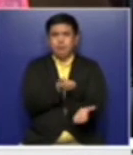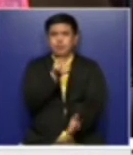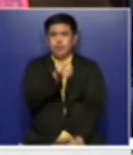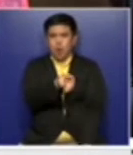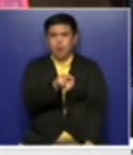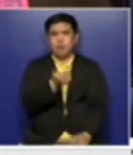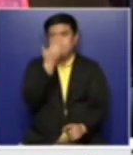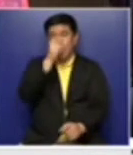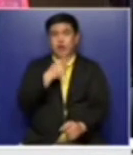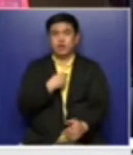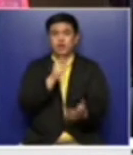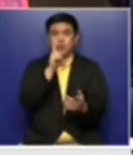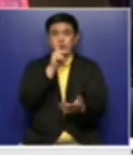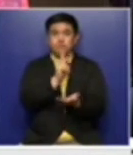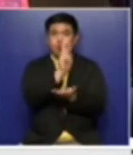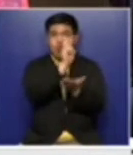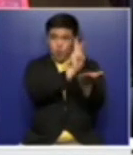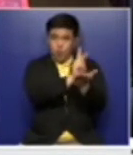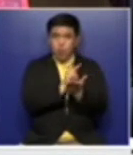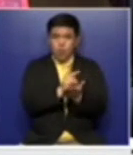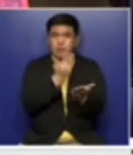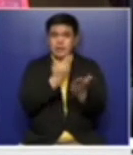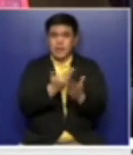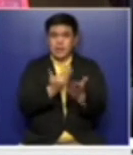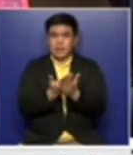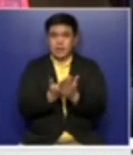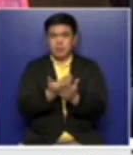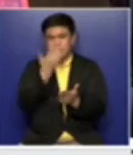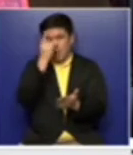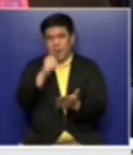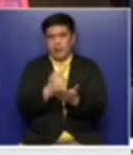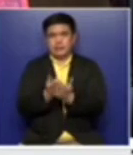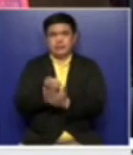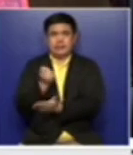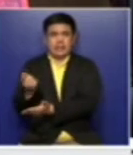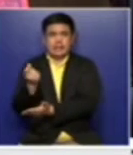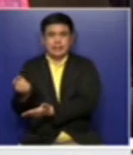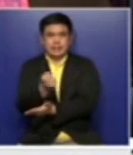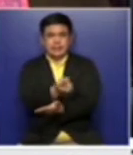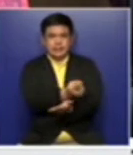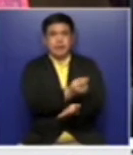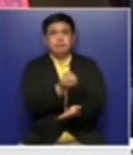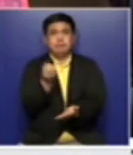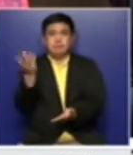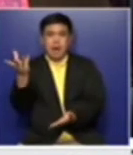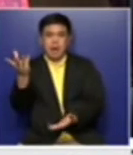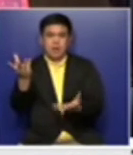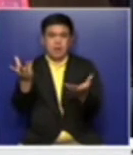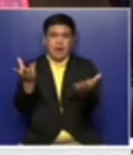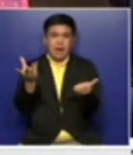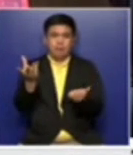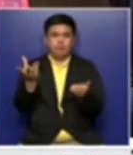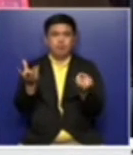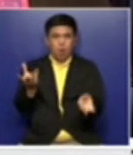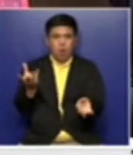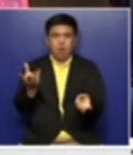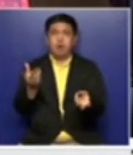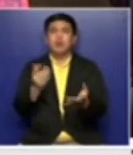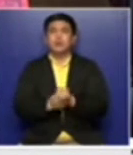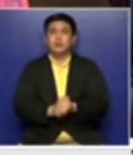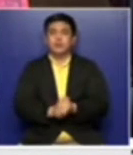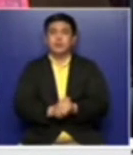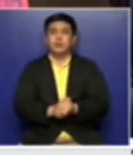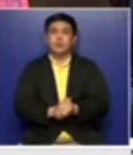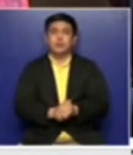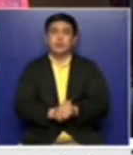เงินเพื่อชดเชยการขาดดุลมีการกำหนดรายจ่ายประจ